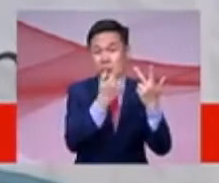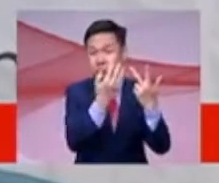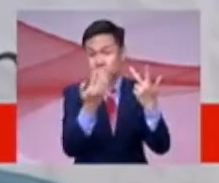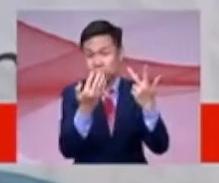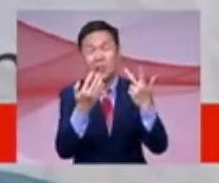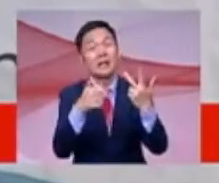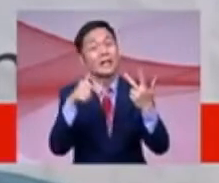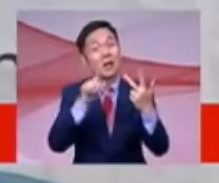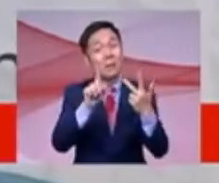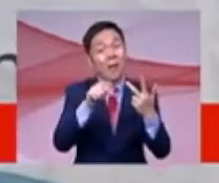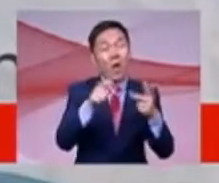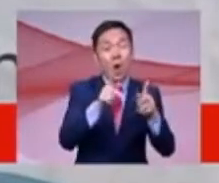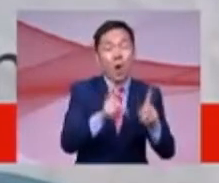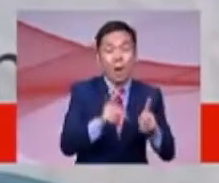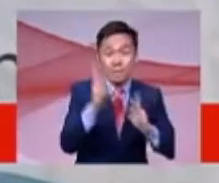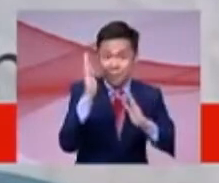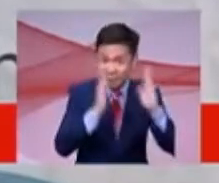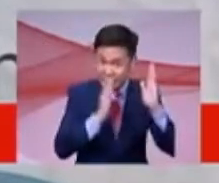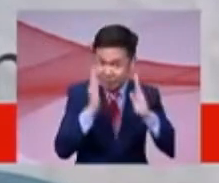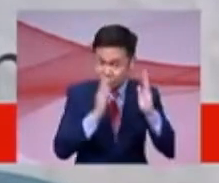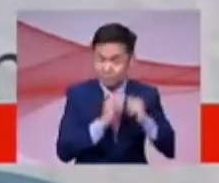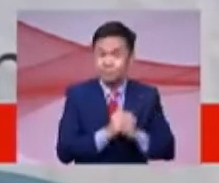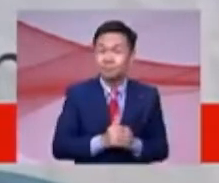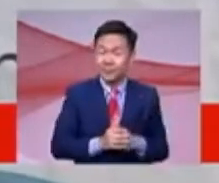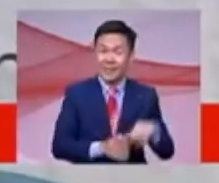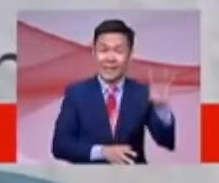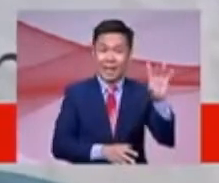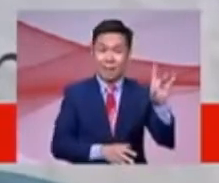3,964 kes adalah warga negara bersamaan dengan